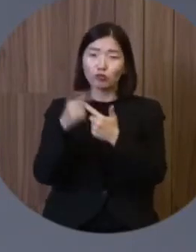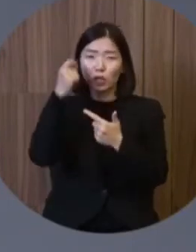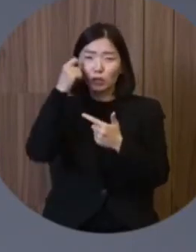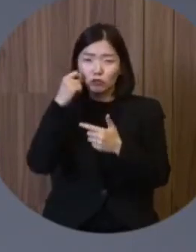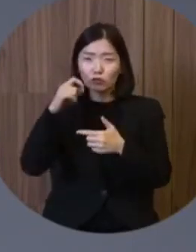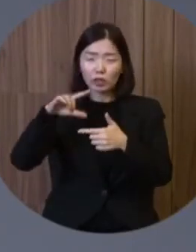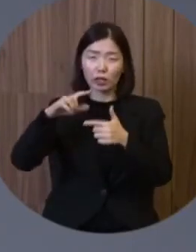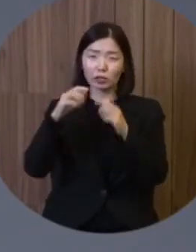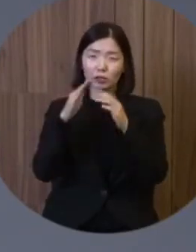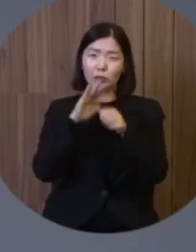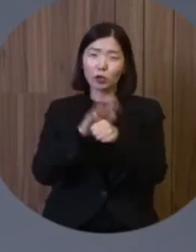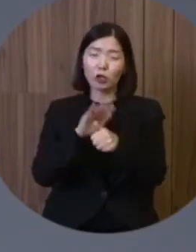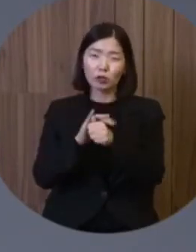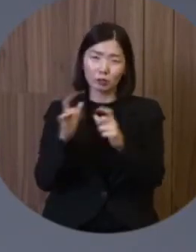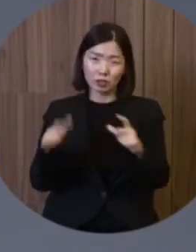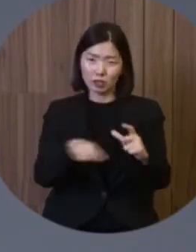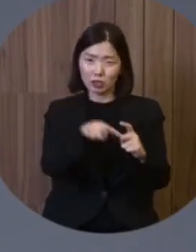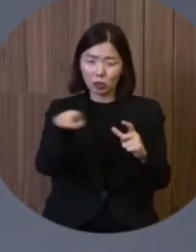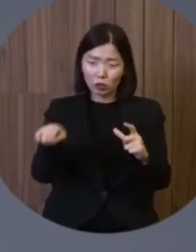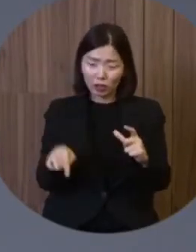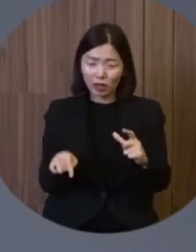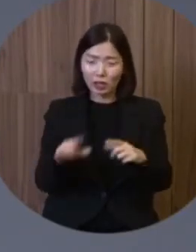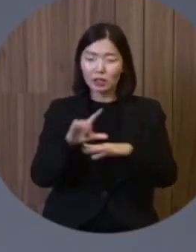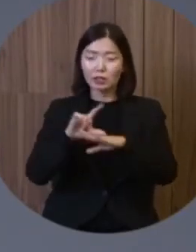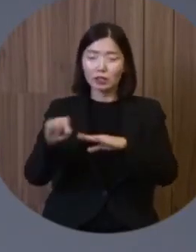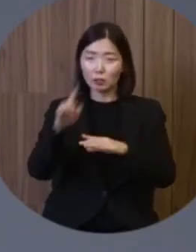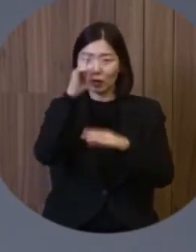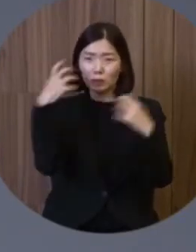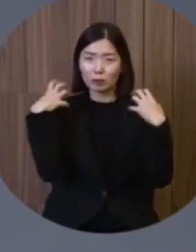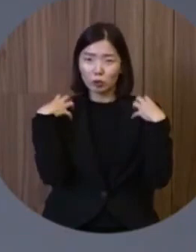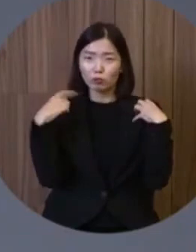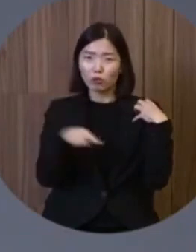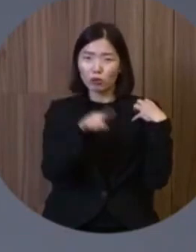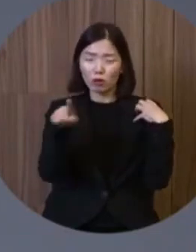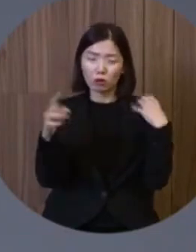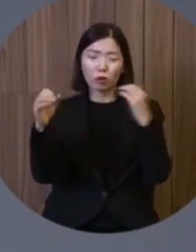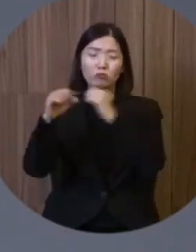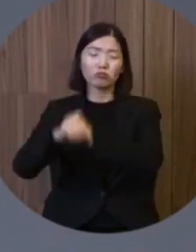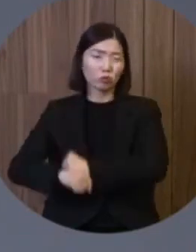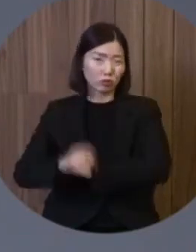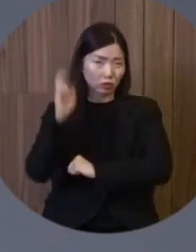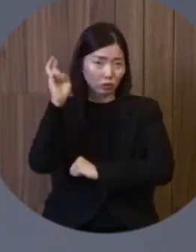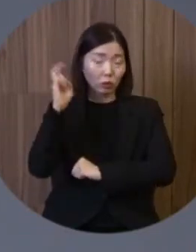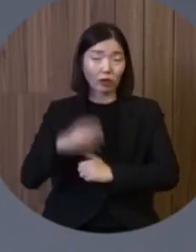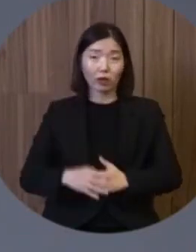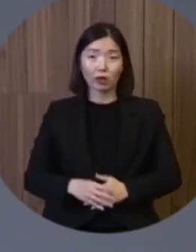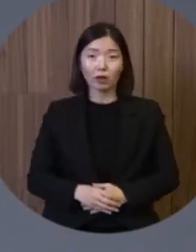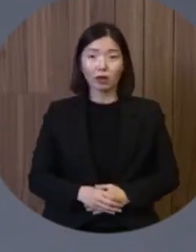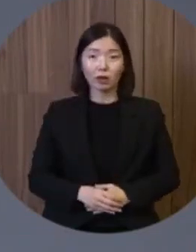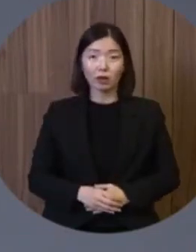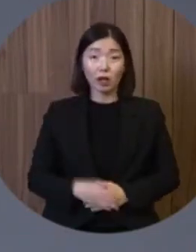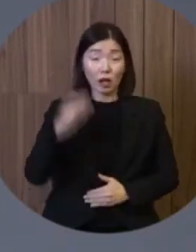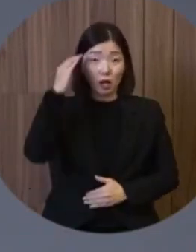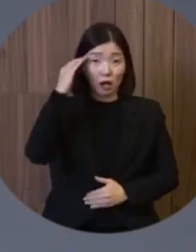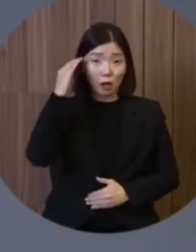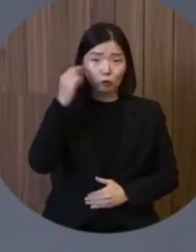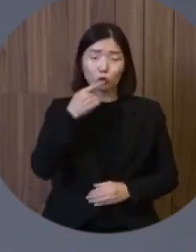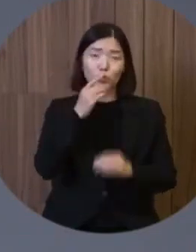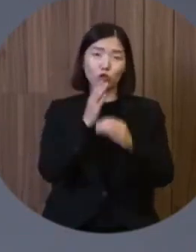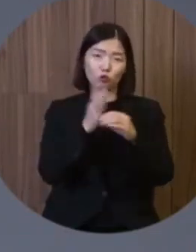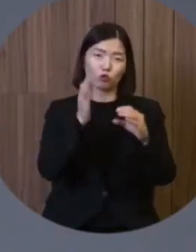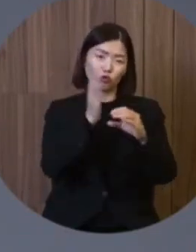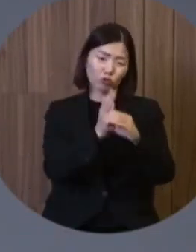경남을 비롯한 취약 지역의 지방정부의 교두보가 무너질 것입니다. 대한민국